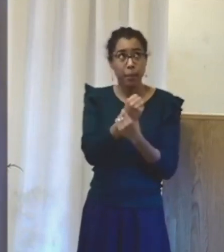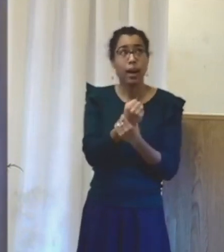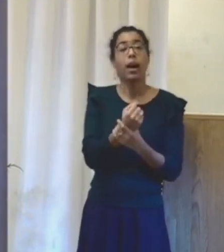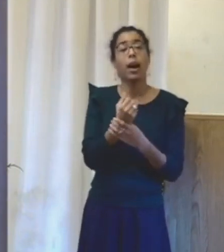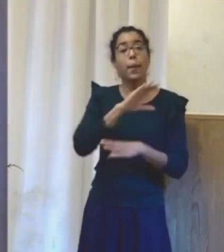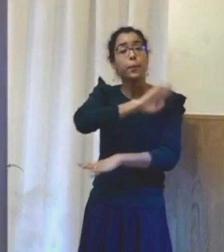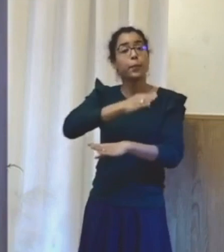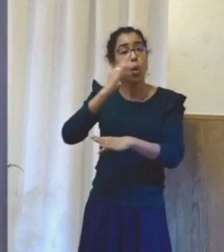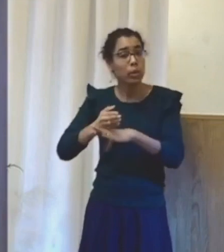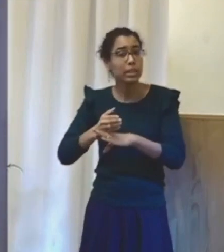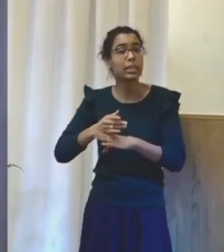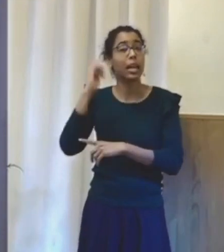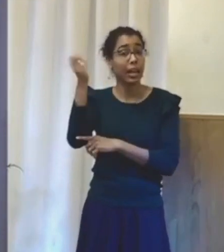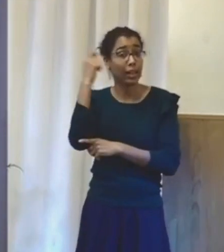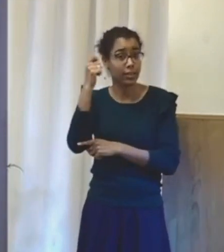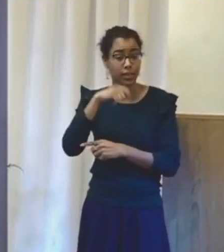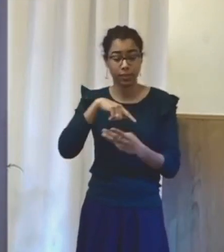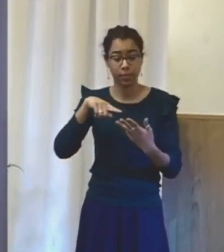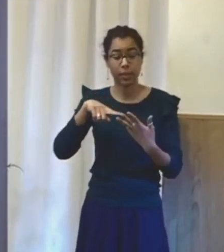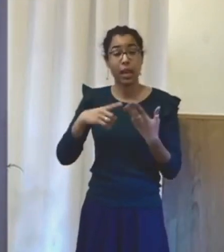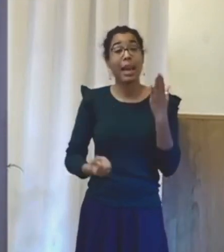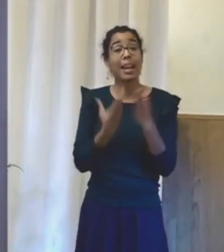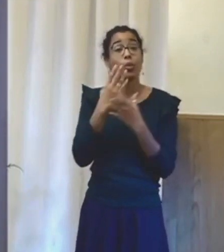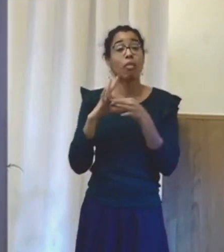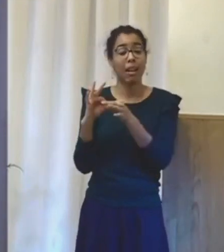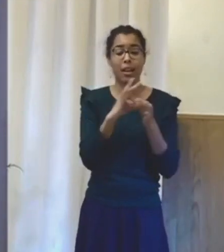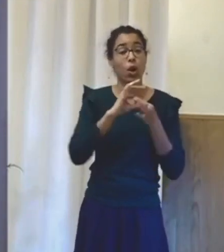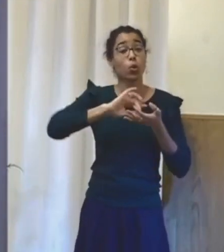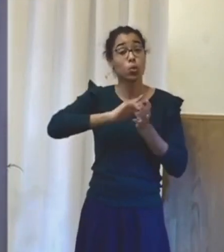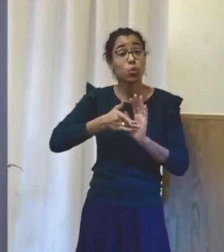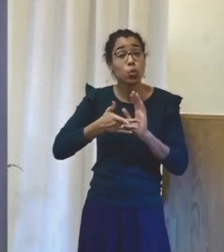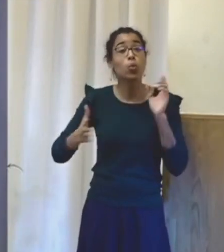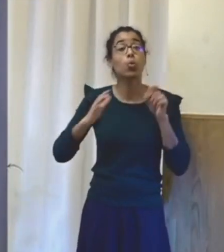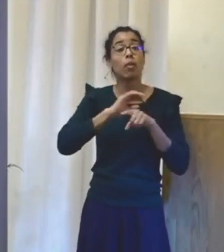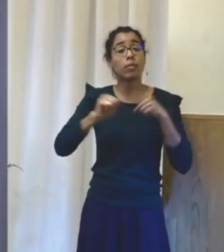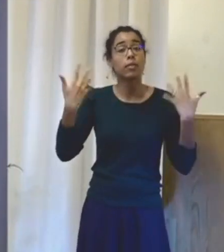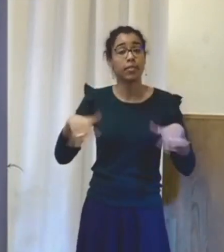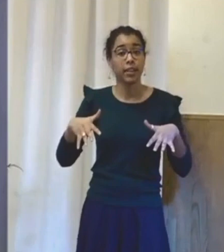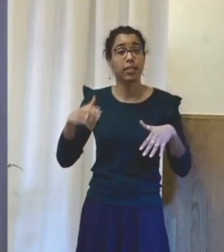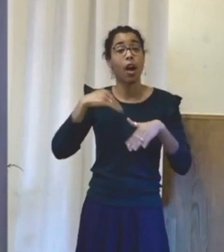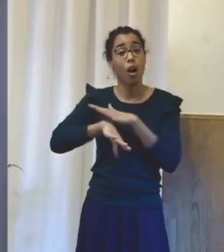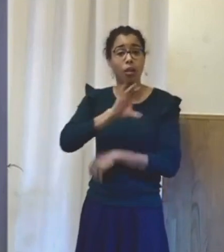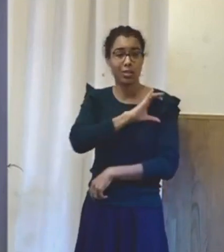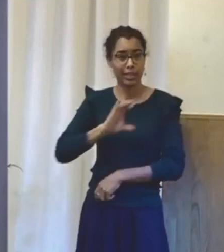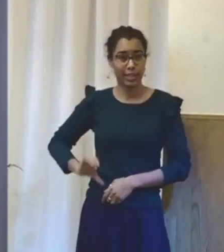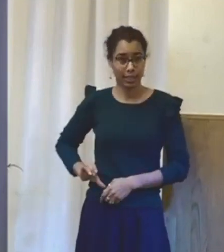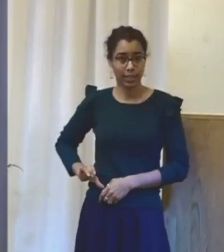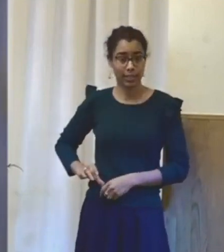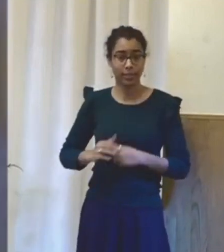Et la nouvelle alliance, le tout accompli, qu'est Christ. OK?